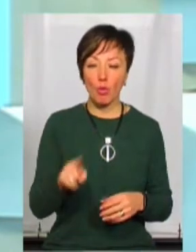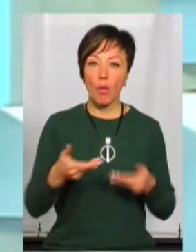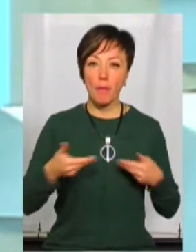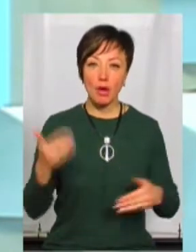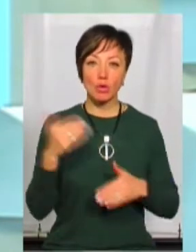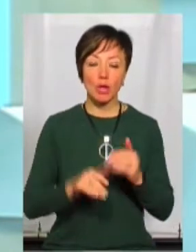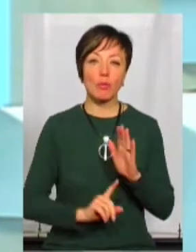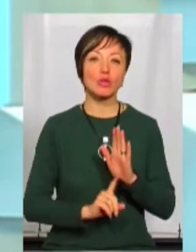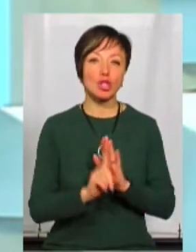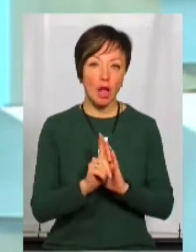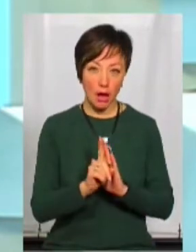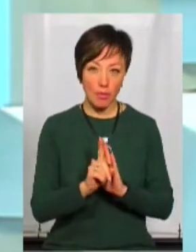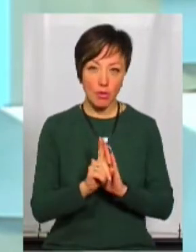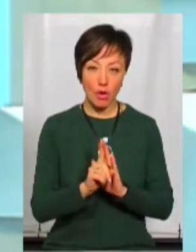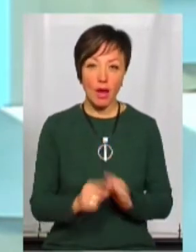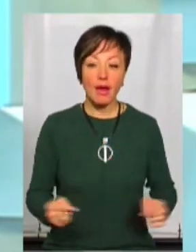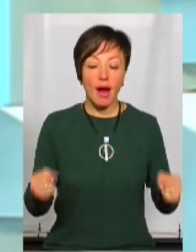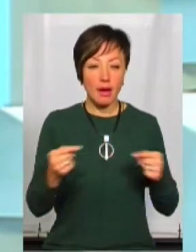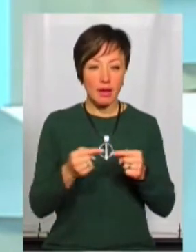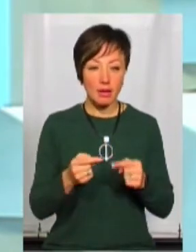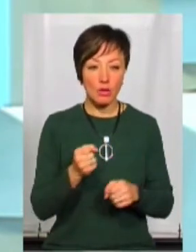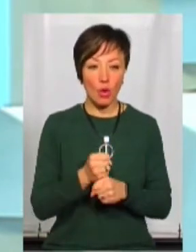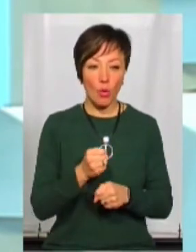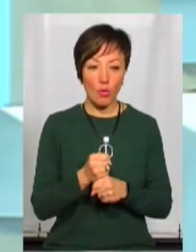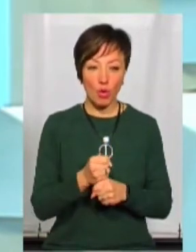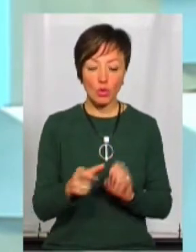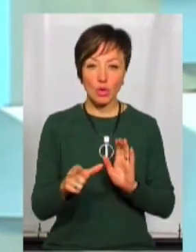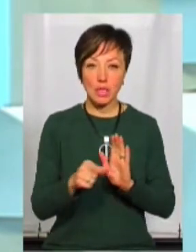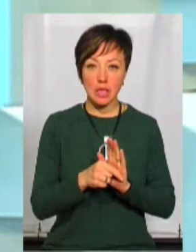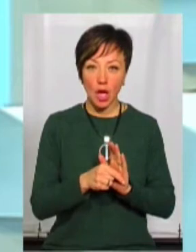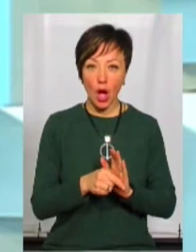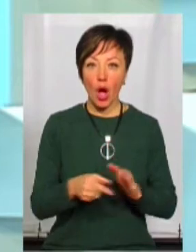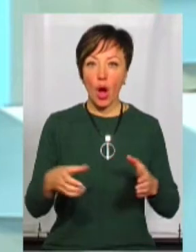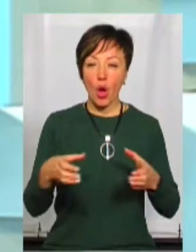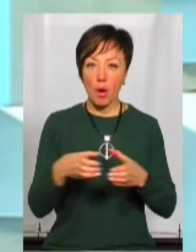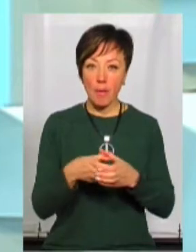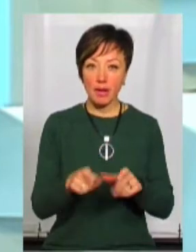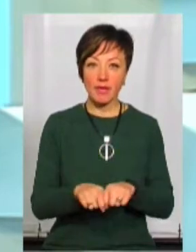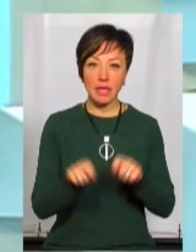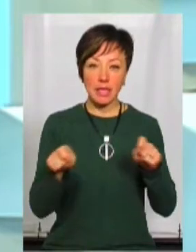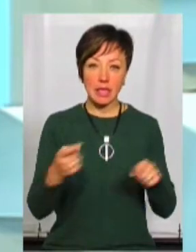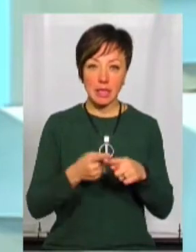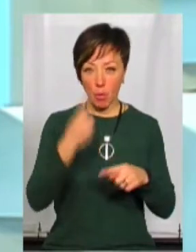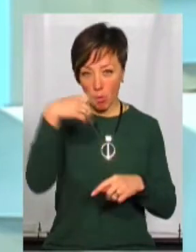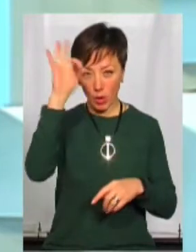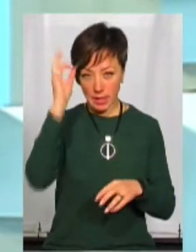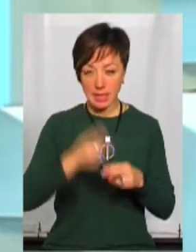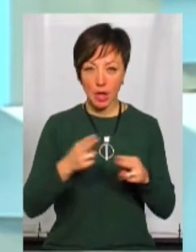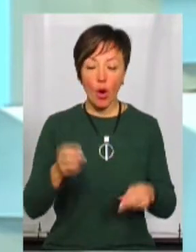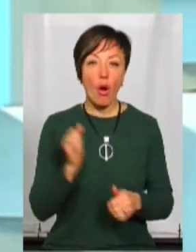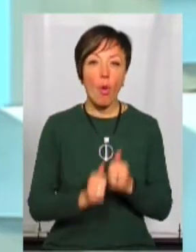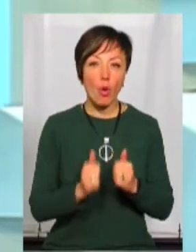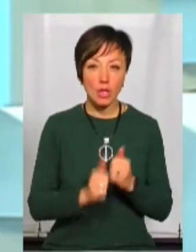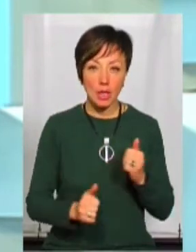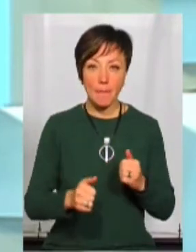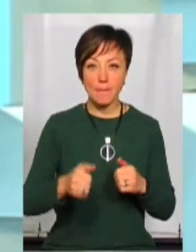вже починаємо якраз роботу з громадами щодо відкриття цих поліцейських станцій. Тому що кожен